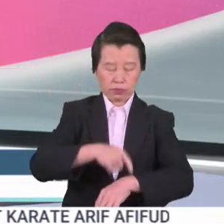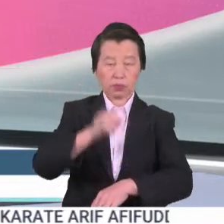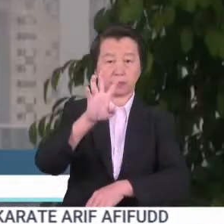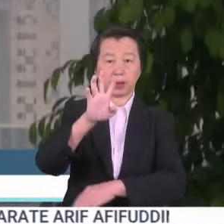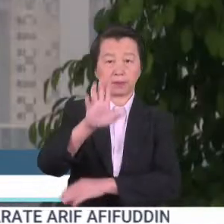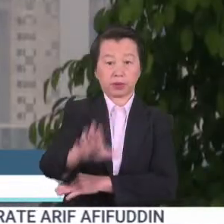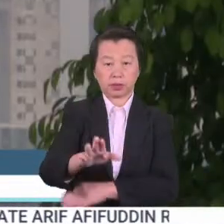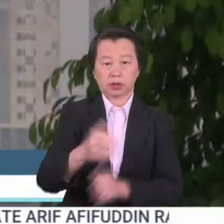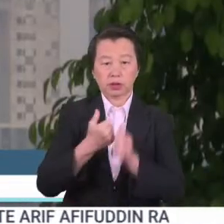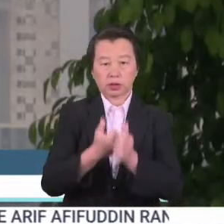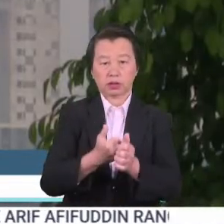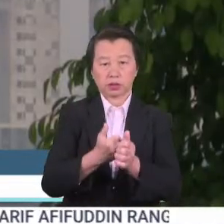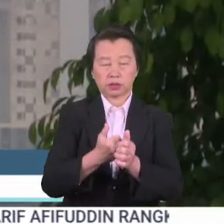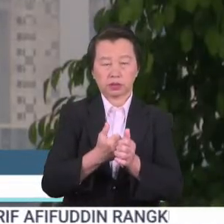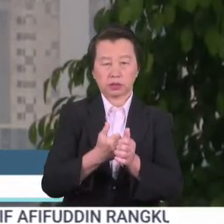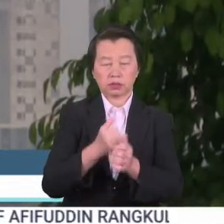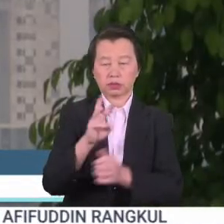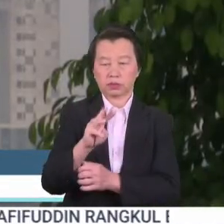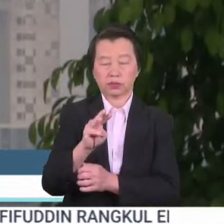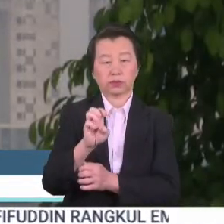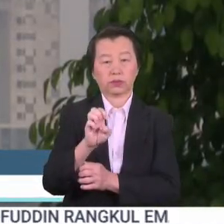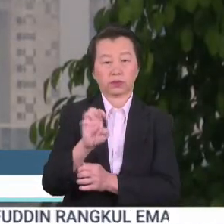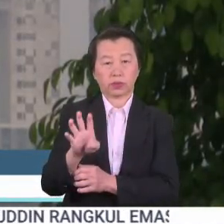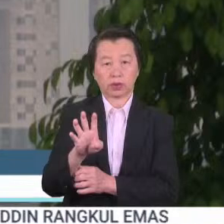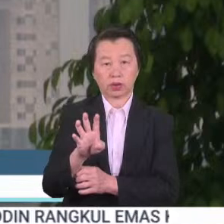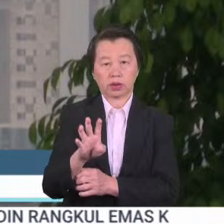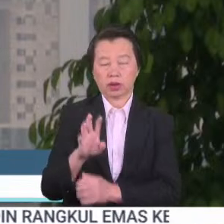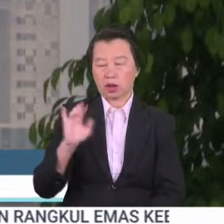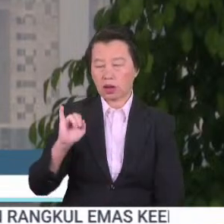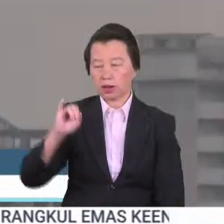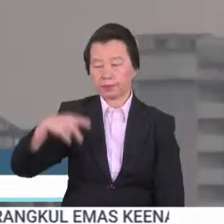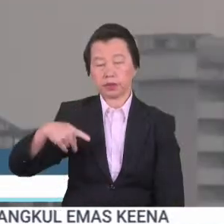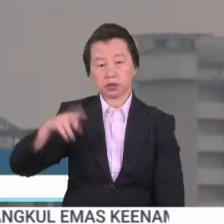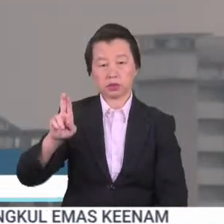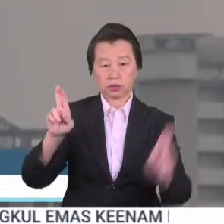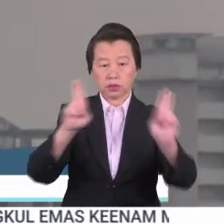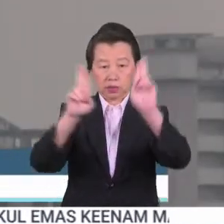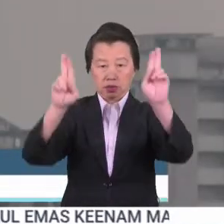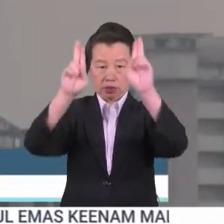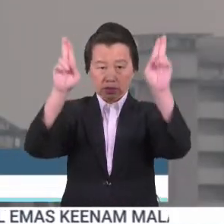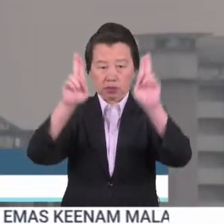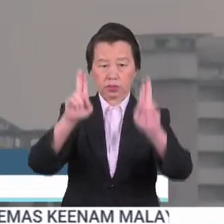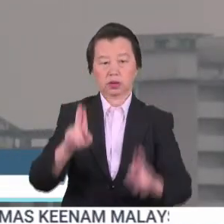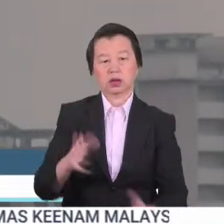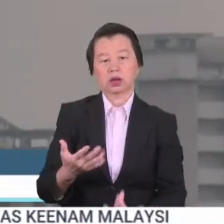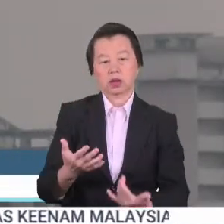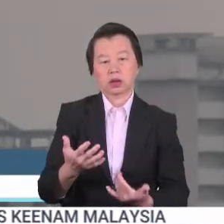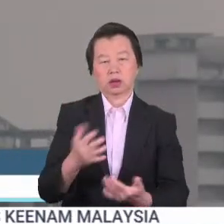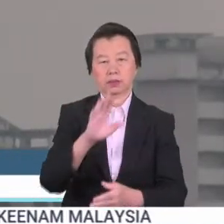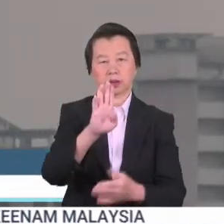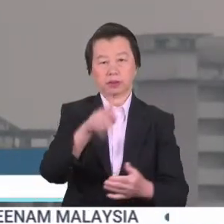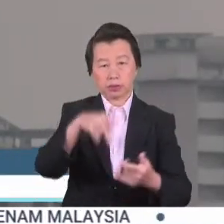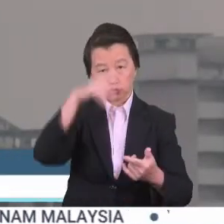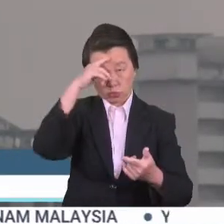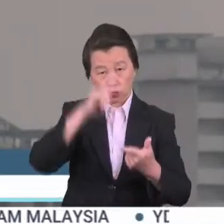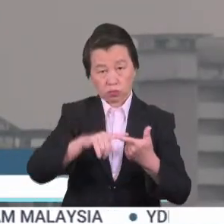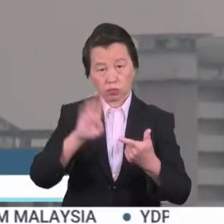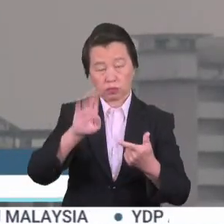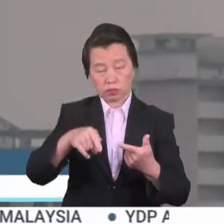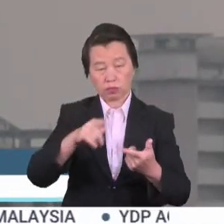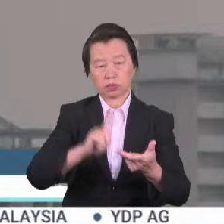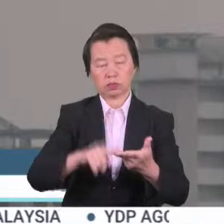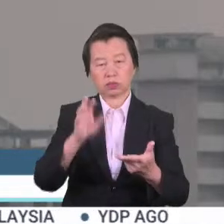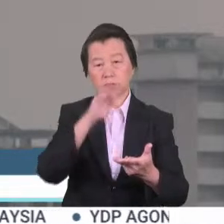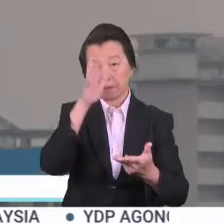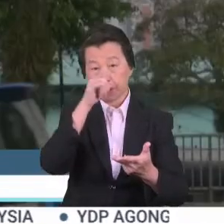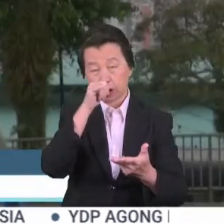tadi berdasarkan kemaskini laman web sistem pengurusan indeks pencamaran udara Malaysia apims Batu Pahat Johor dan Bukit Rambai